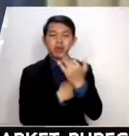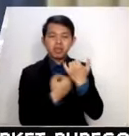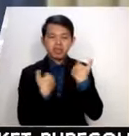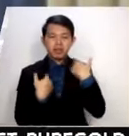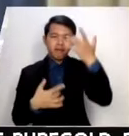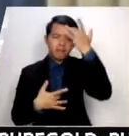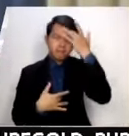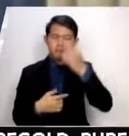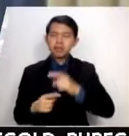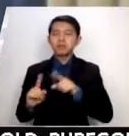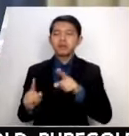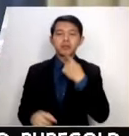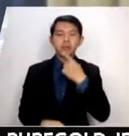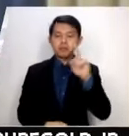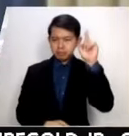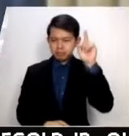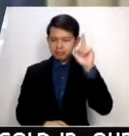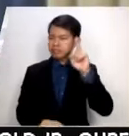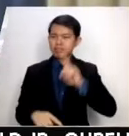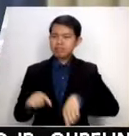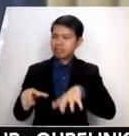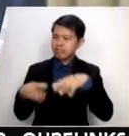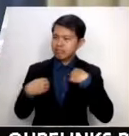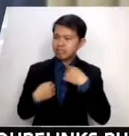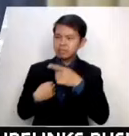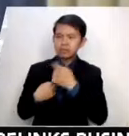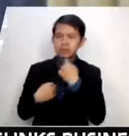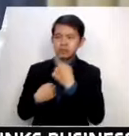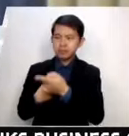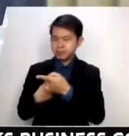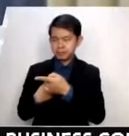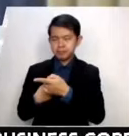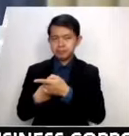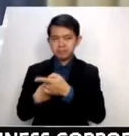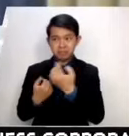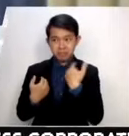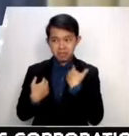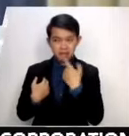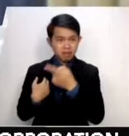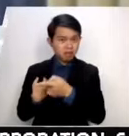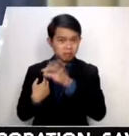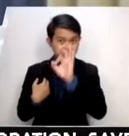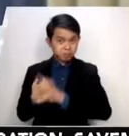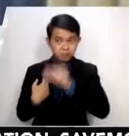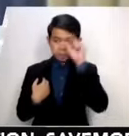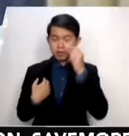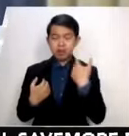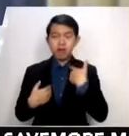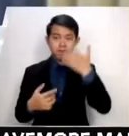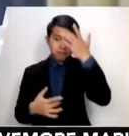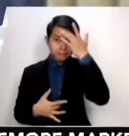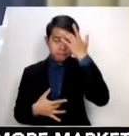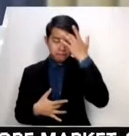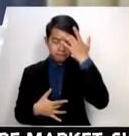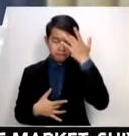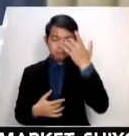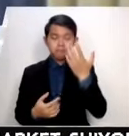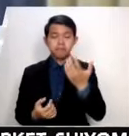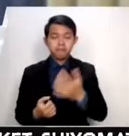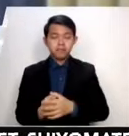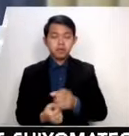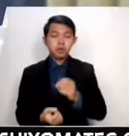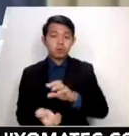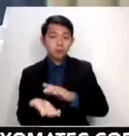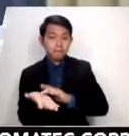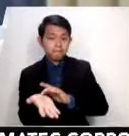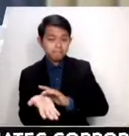line, and sinker yung sinasabi nila na merong lingering illness or existing medical condition si Pastor Kibuloy.